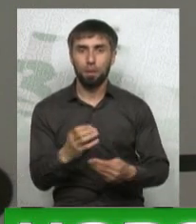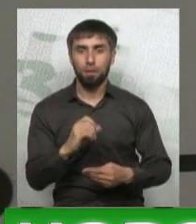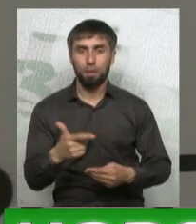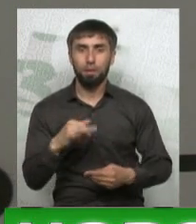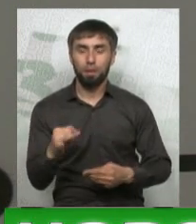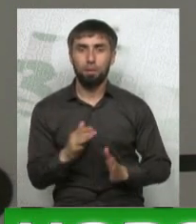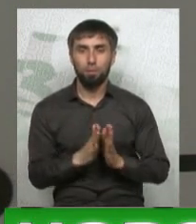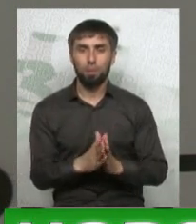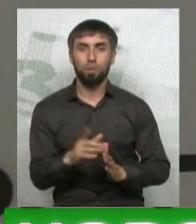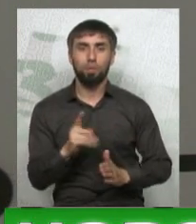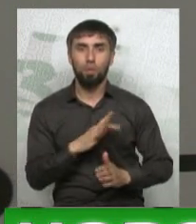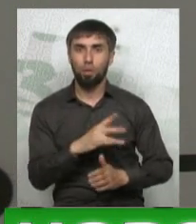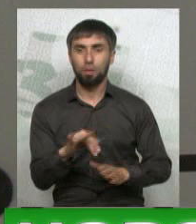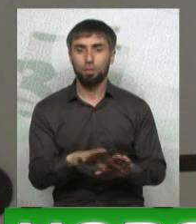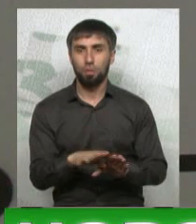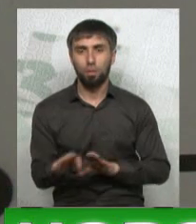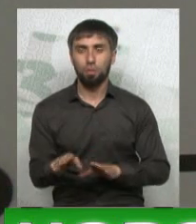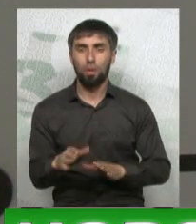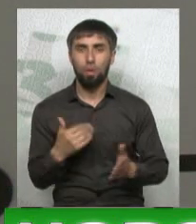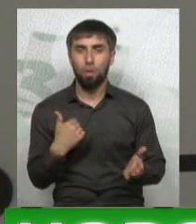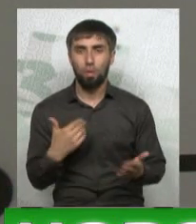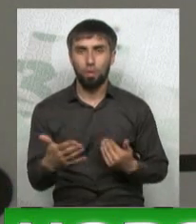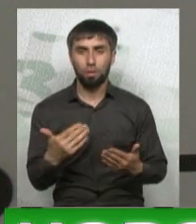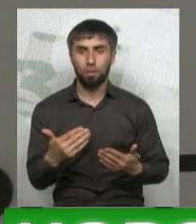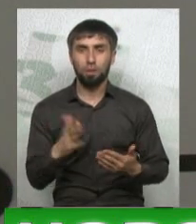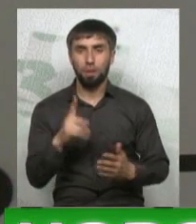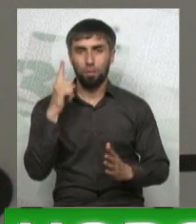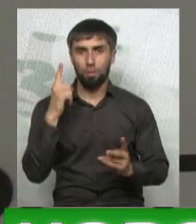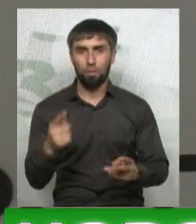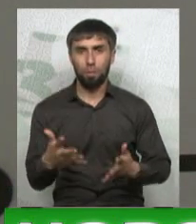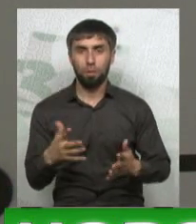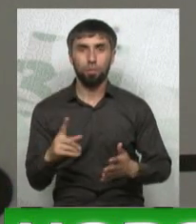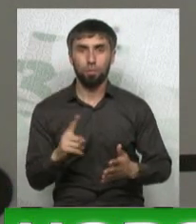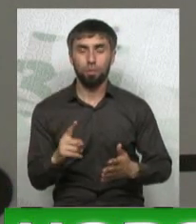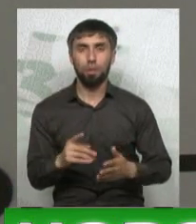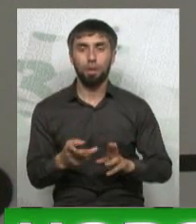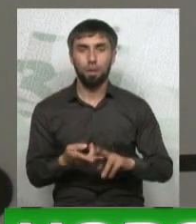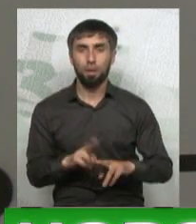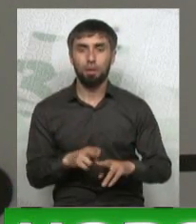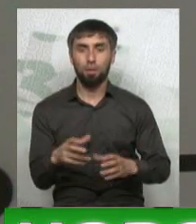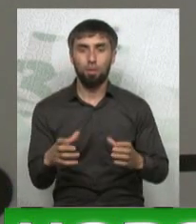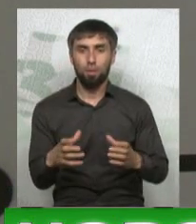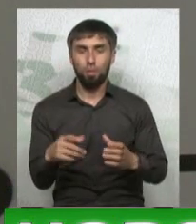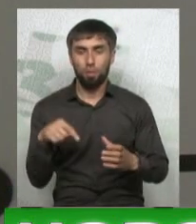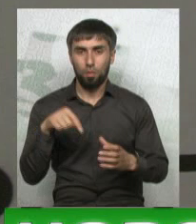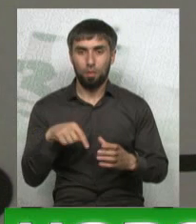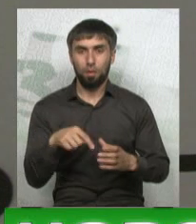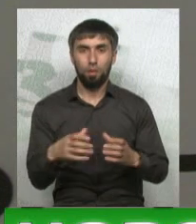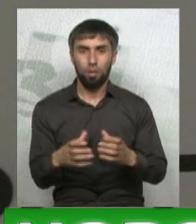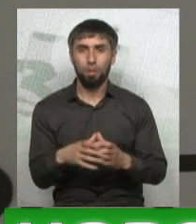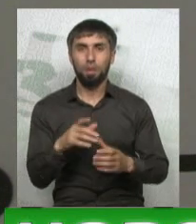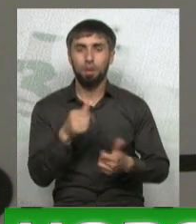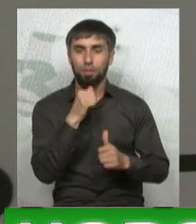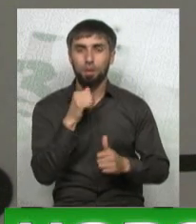и попросить их, чтобы они тоже отнеслись вот, с пониманием, что вот эта кампания, вот это испытание,